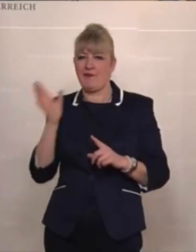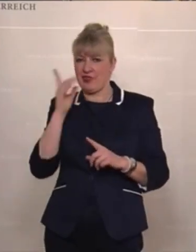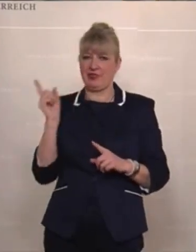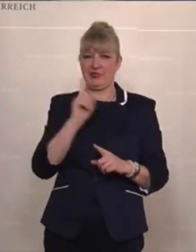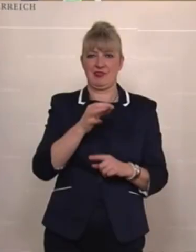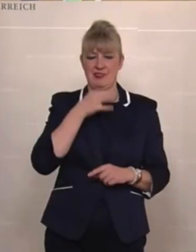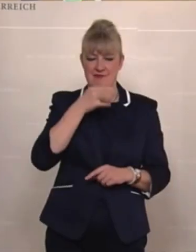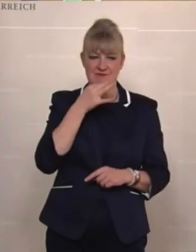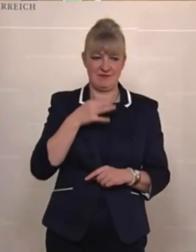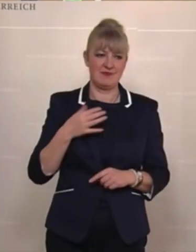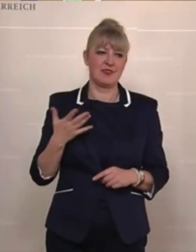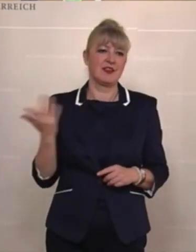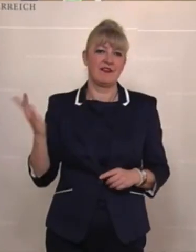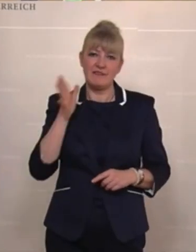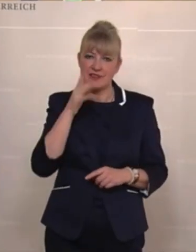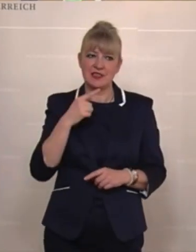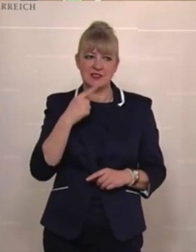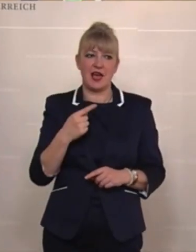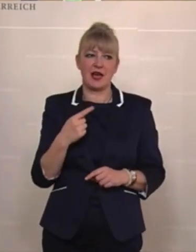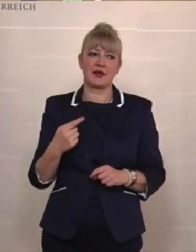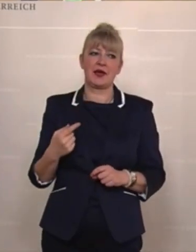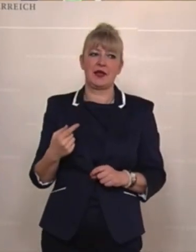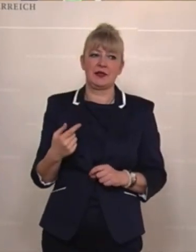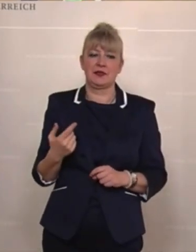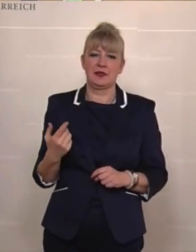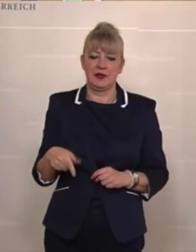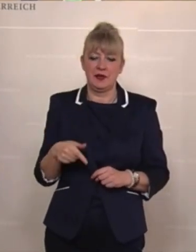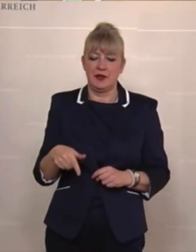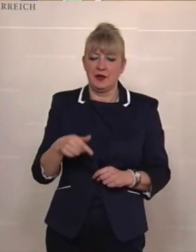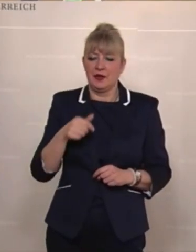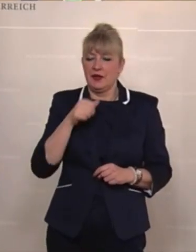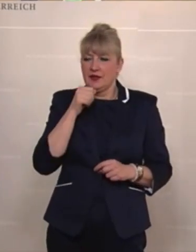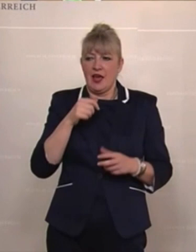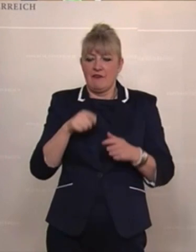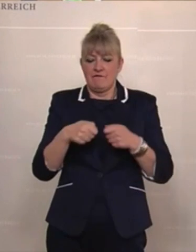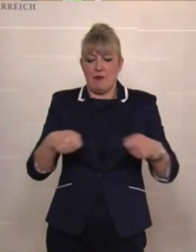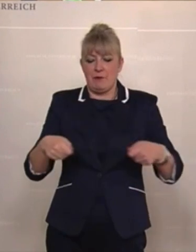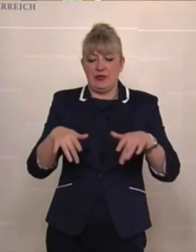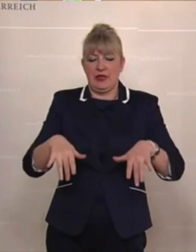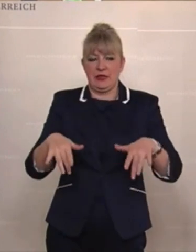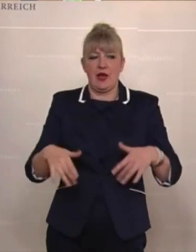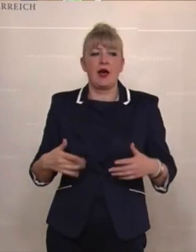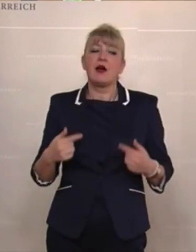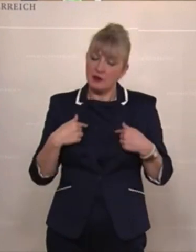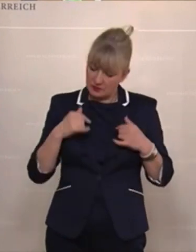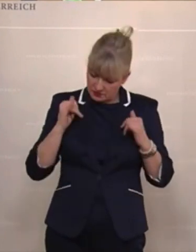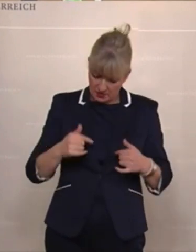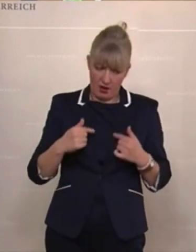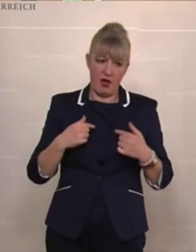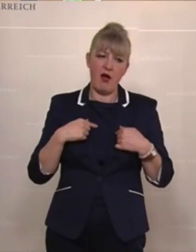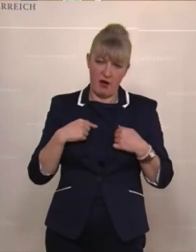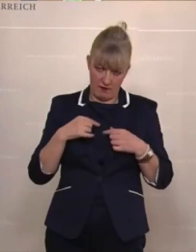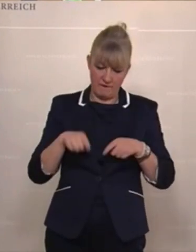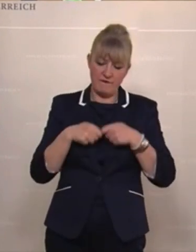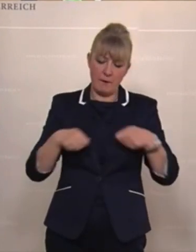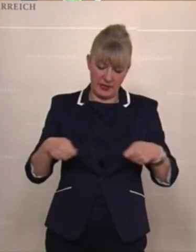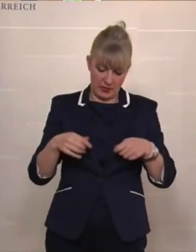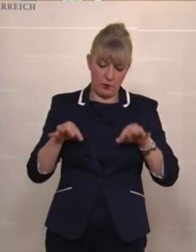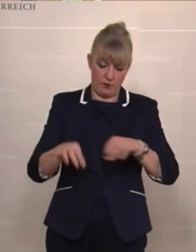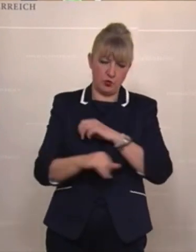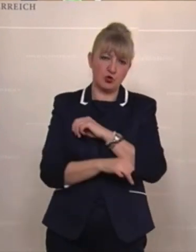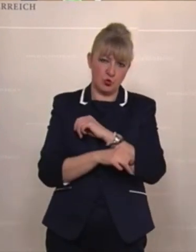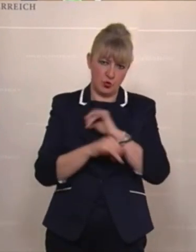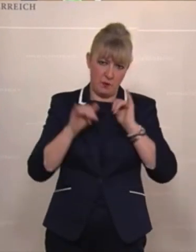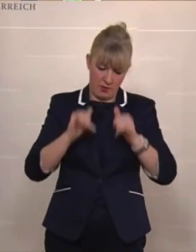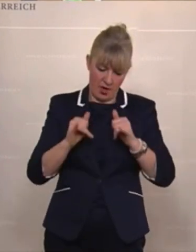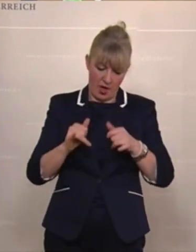ausrücken wird und sagen wird, wir sind nicht für Verbindlichkeit, wir sind ganz, ganz sicher für Verbindlichkeit im Studium, weil